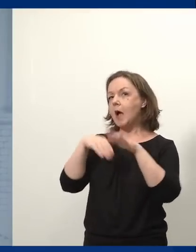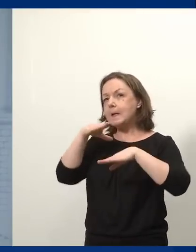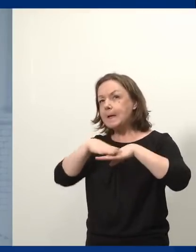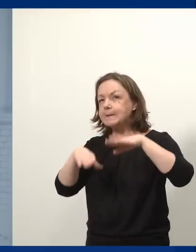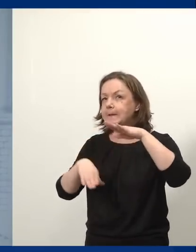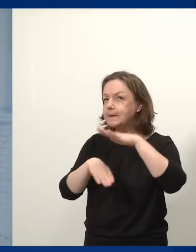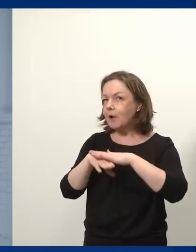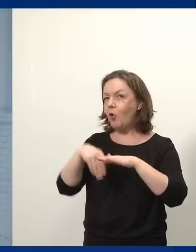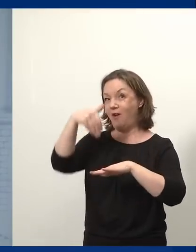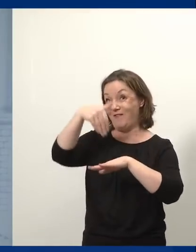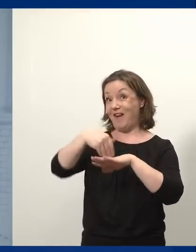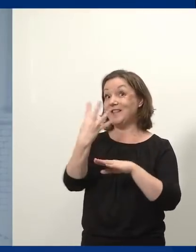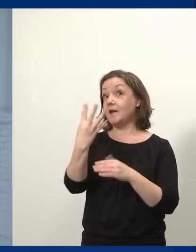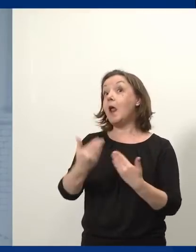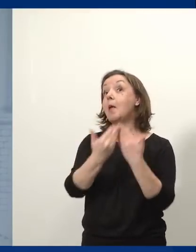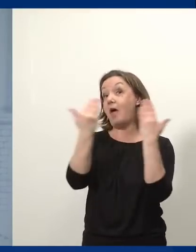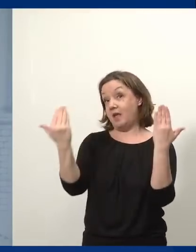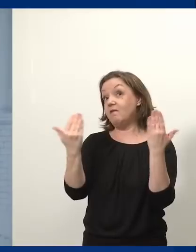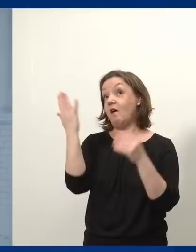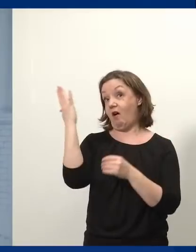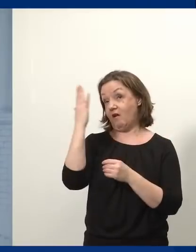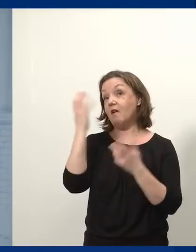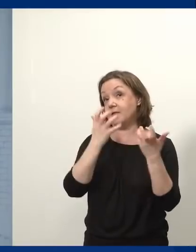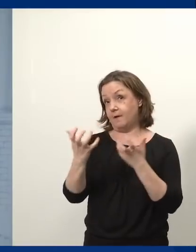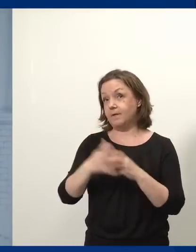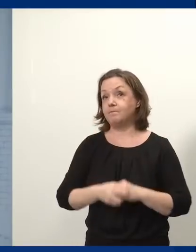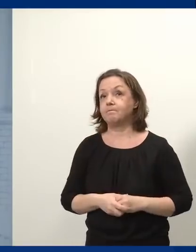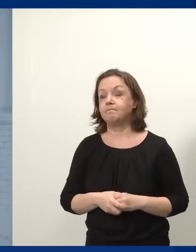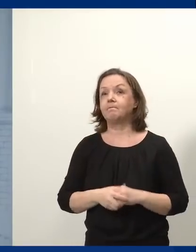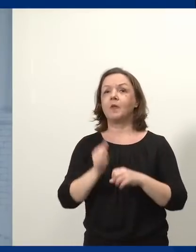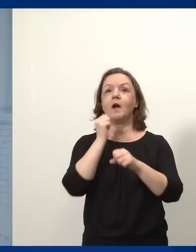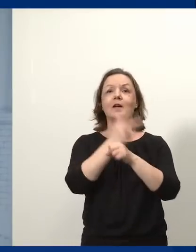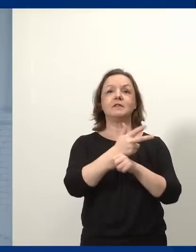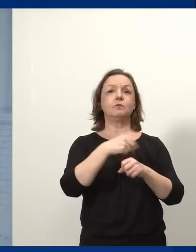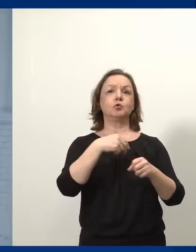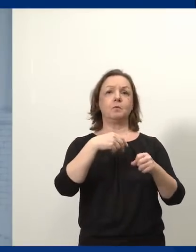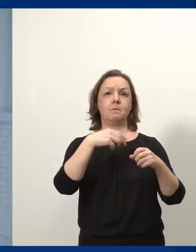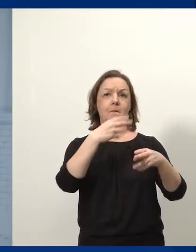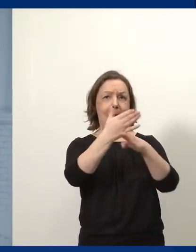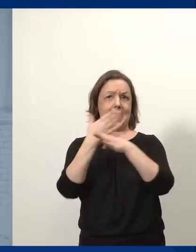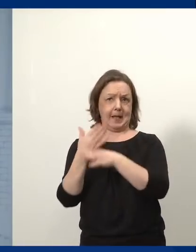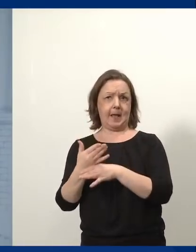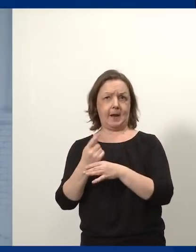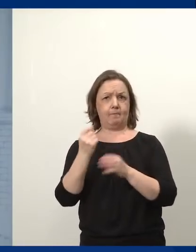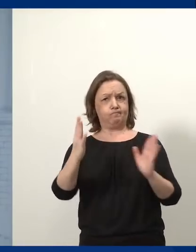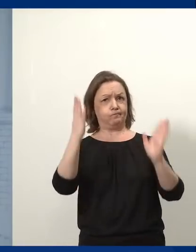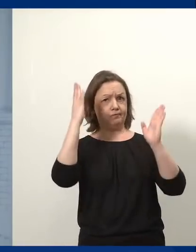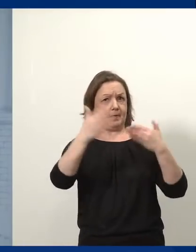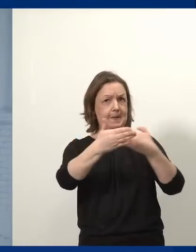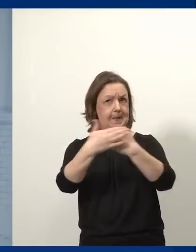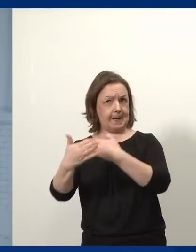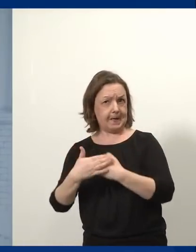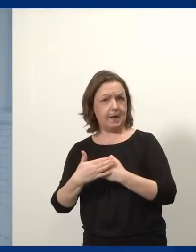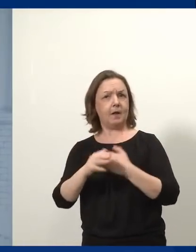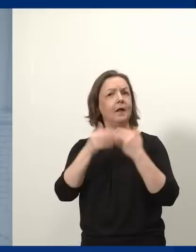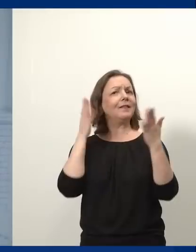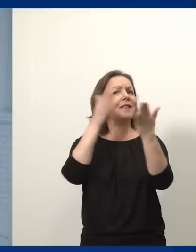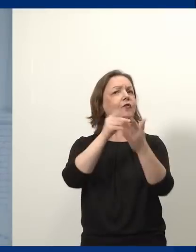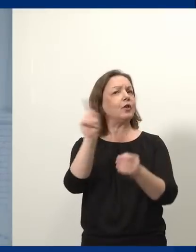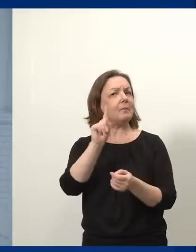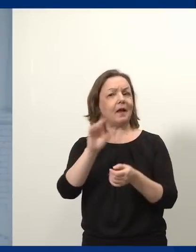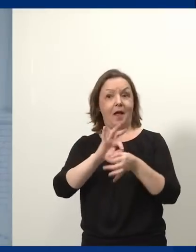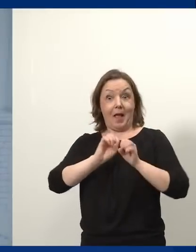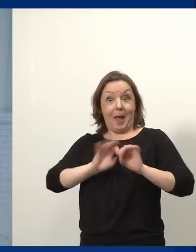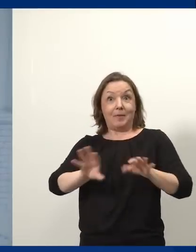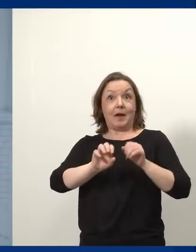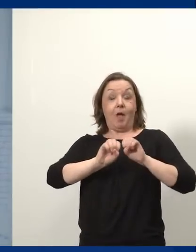tarvitaan vähintään 4 päivää. Ravitsemisliikkeiden määräaikaisella sulkemisella pyritään hidastamaan epidemiaa osana